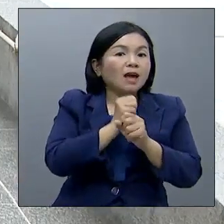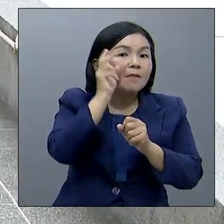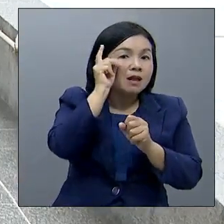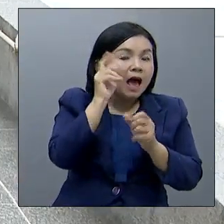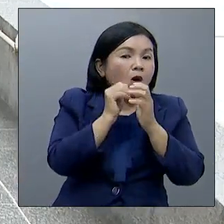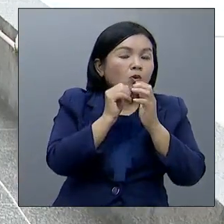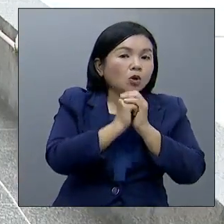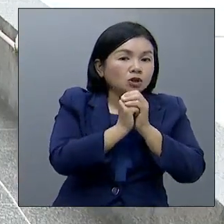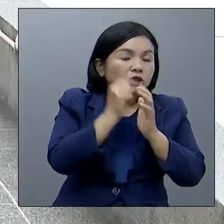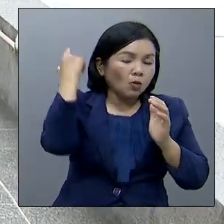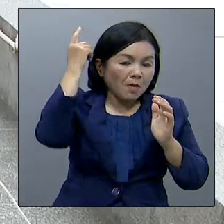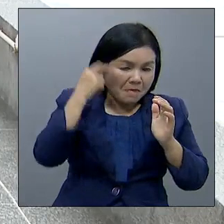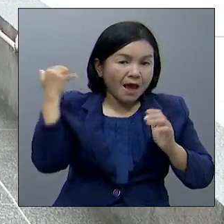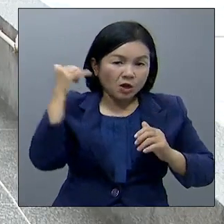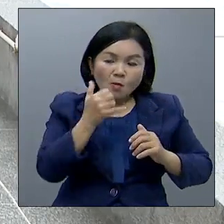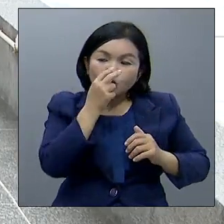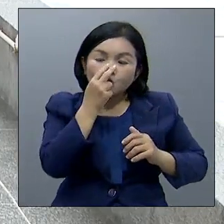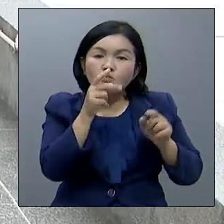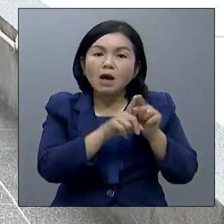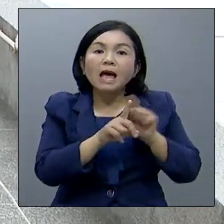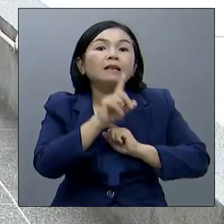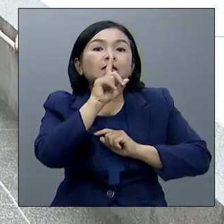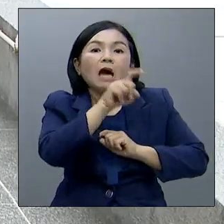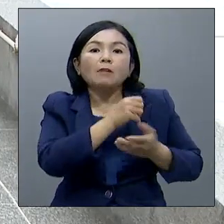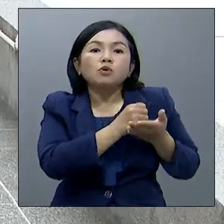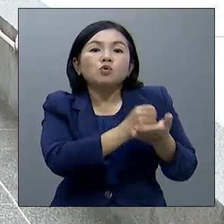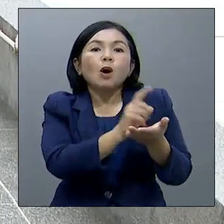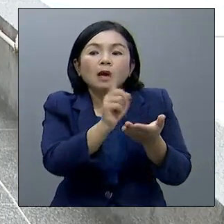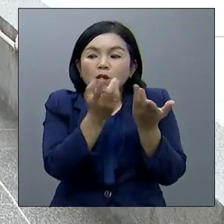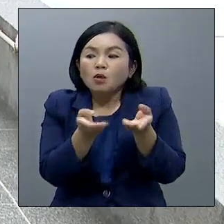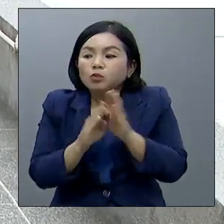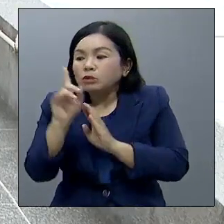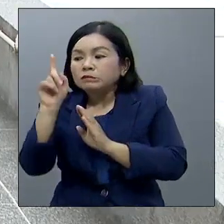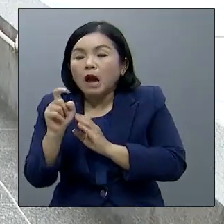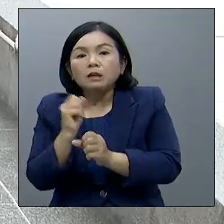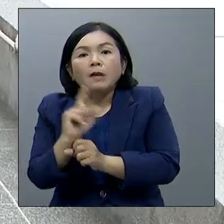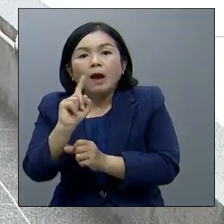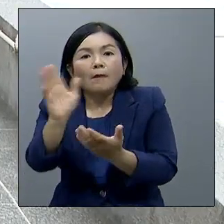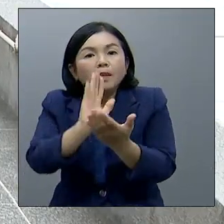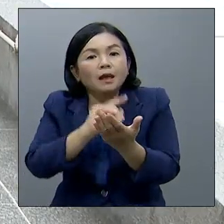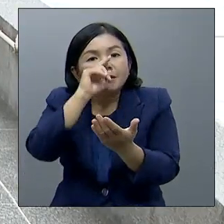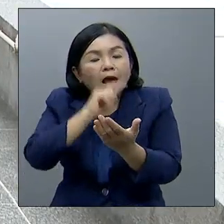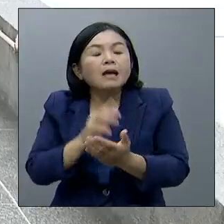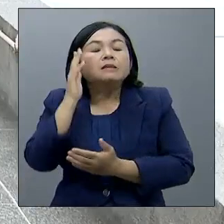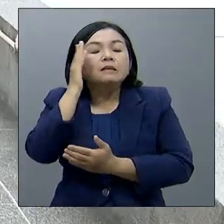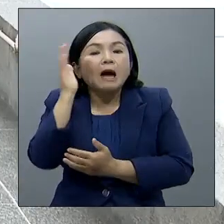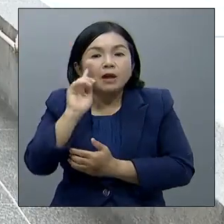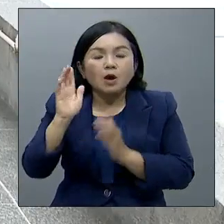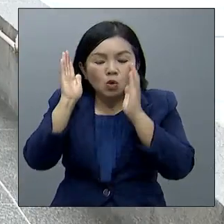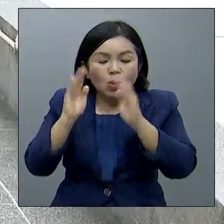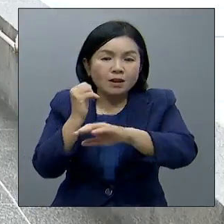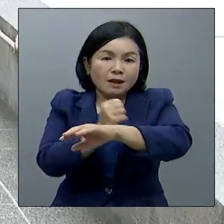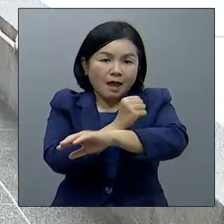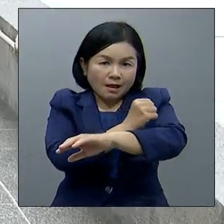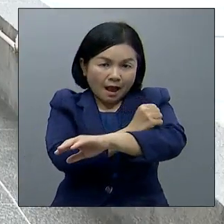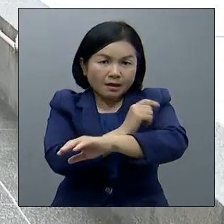ส่วนของนักข่าวเมียนมานั้นได้ถามถึงการให้ความช่วยเหลือครอบครัวของผู้เสียชีวิตเนื่องจากทราบมาว่าชาวเมียนมาที่เสียชีวิตนั้นท